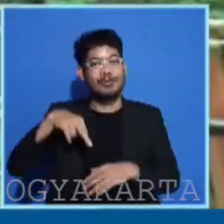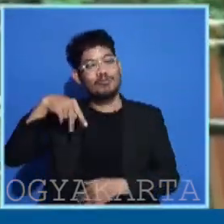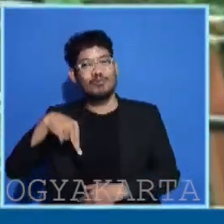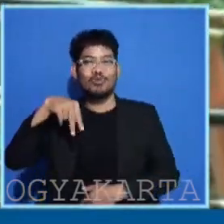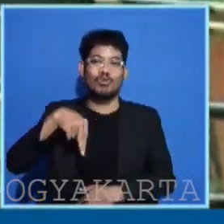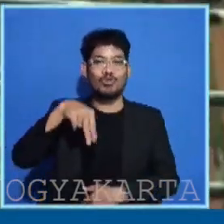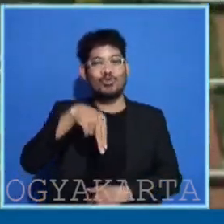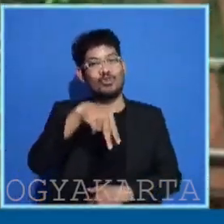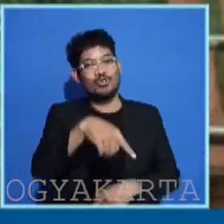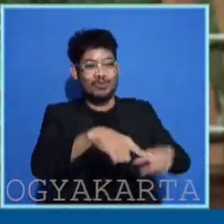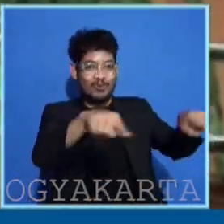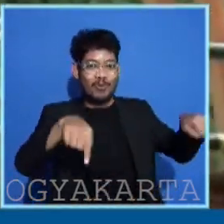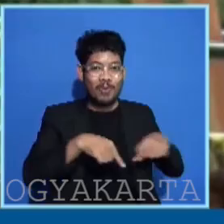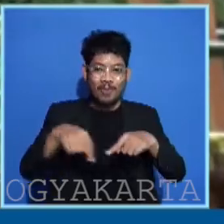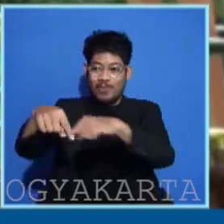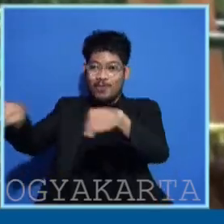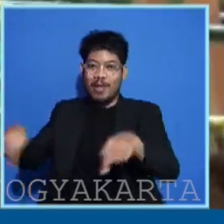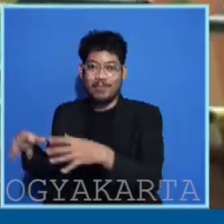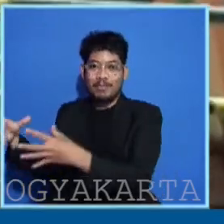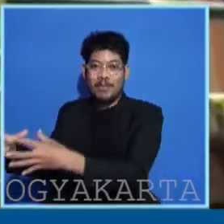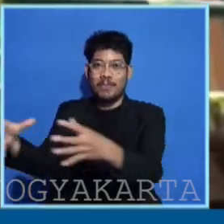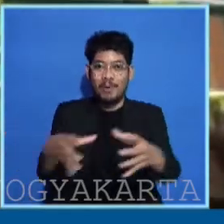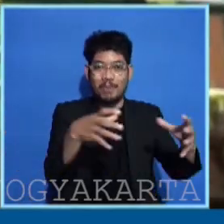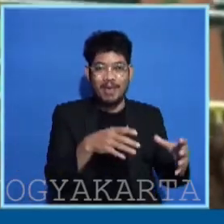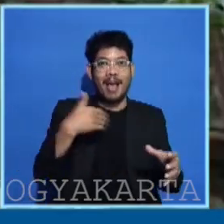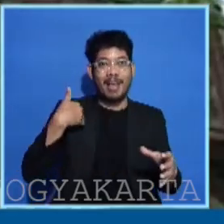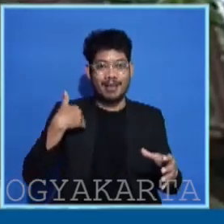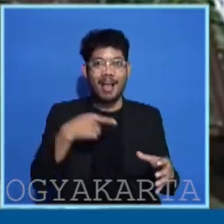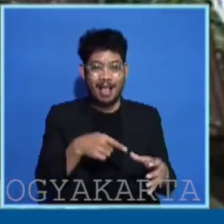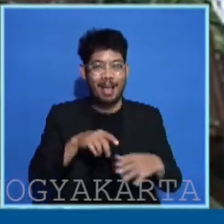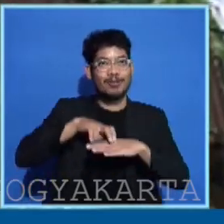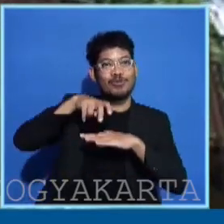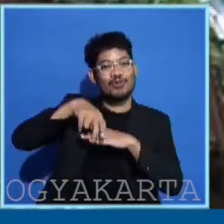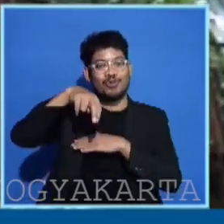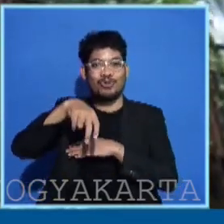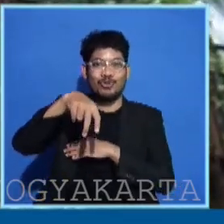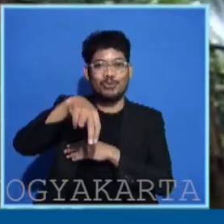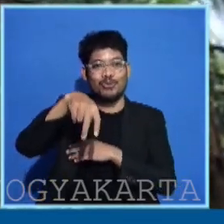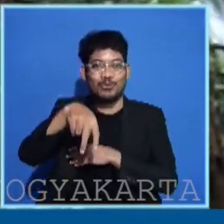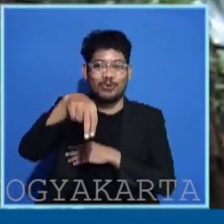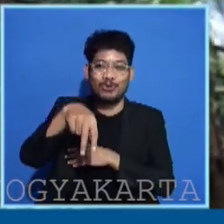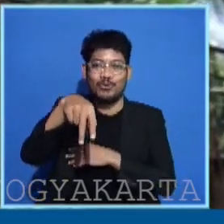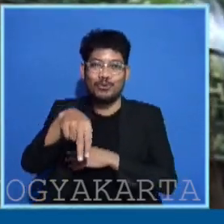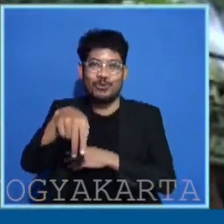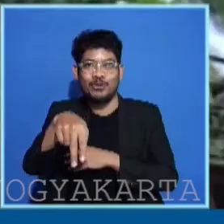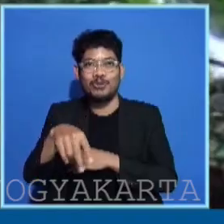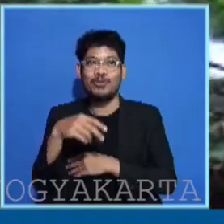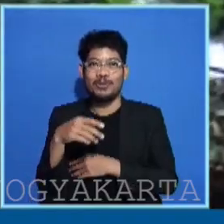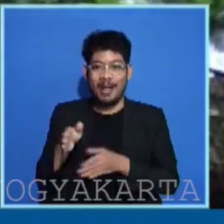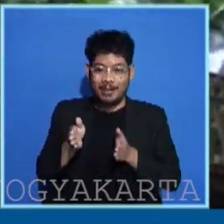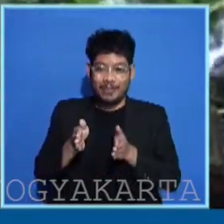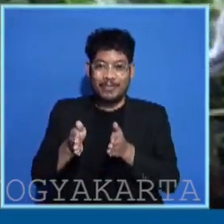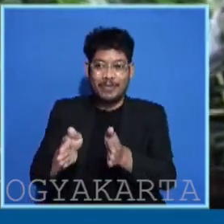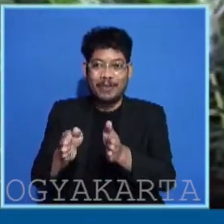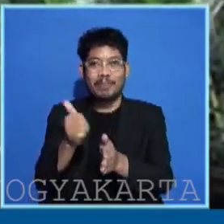blumbang-blumbang ingkang wonten ing inggilipun. Tumuju ing papan ingkang langkung inggil para pelancong kedang langkungi undhak-undhak ingkang sampun dipun